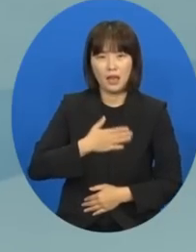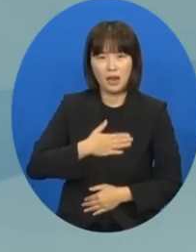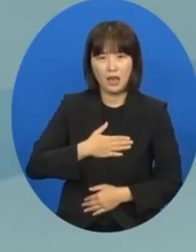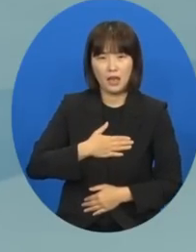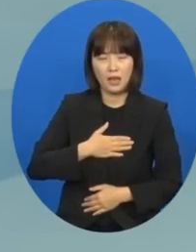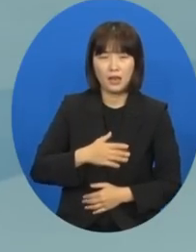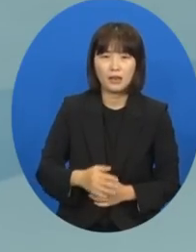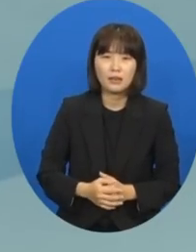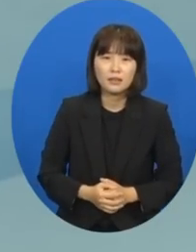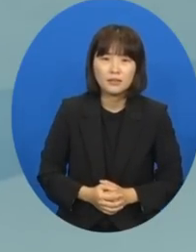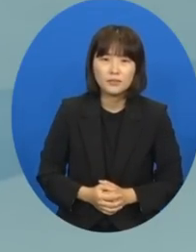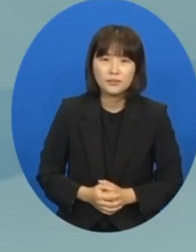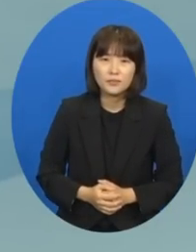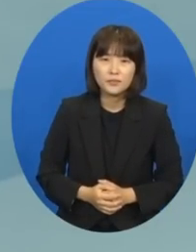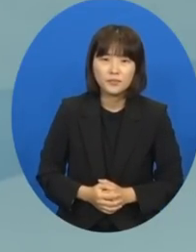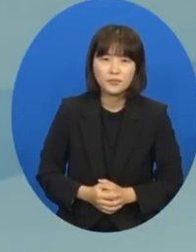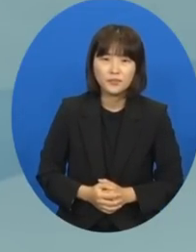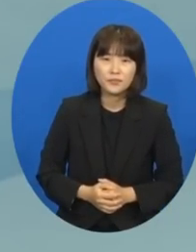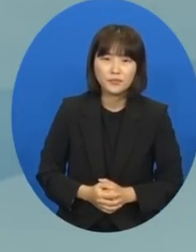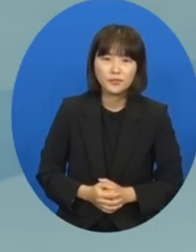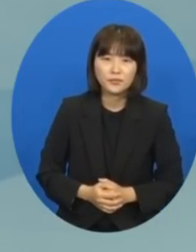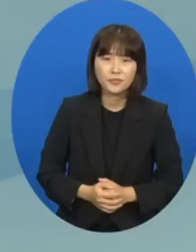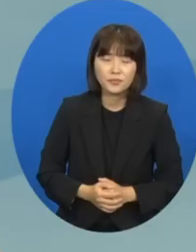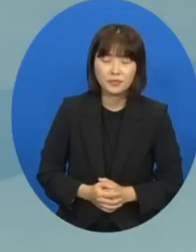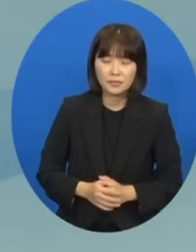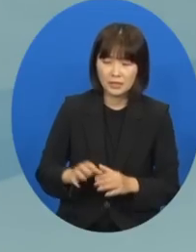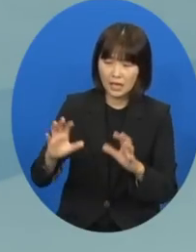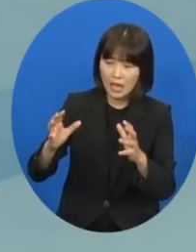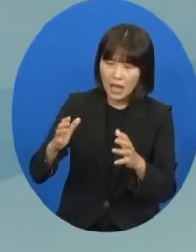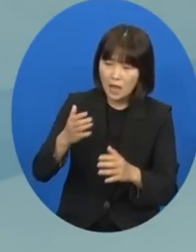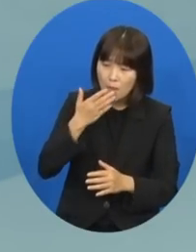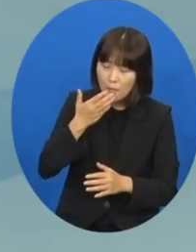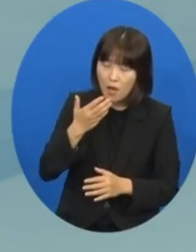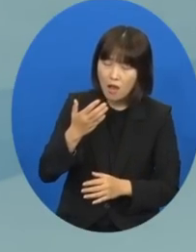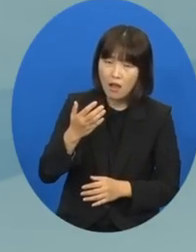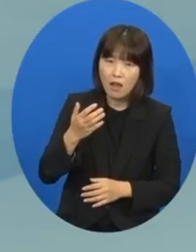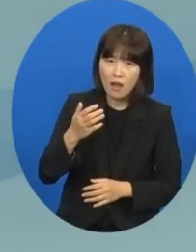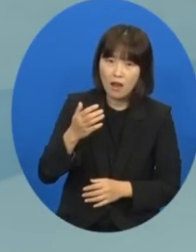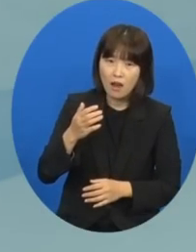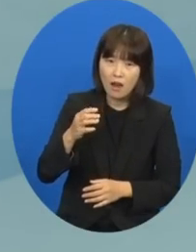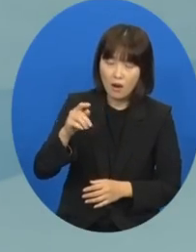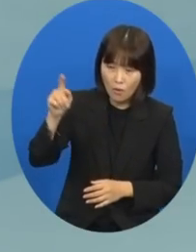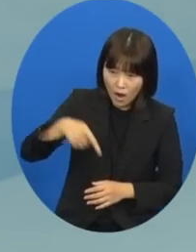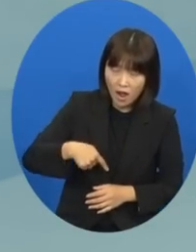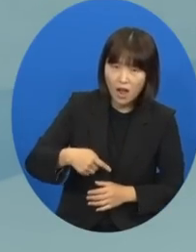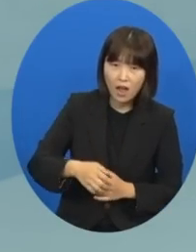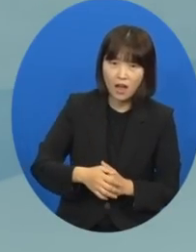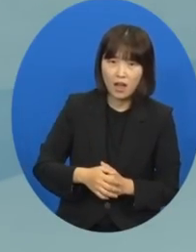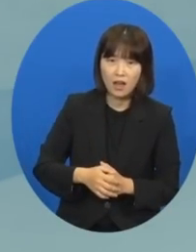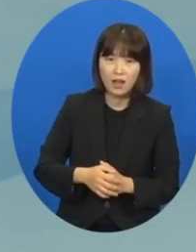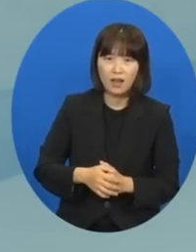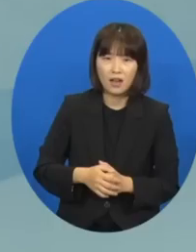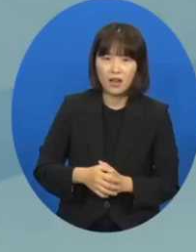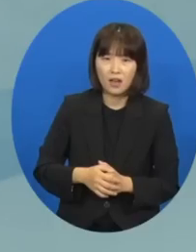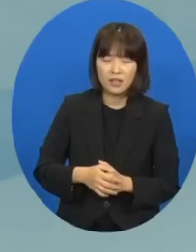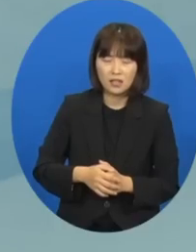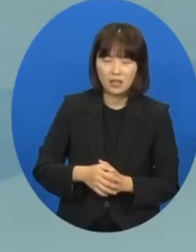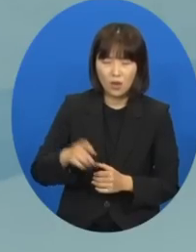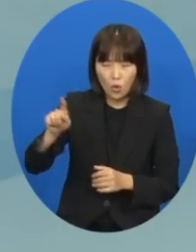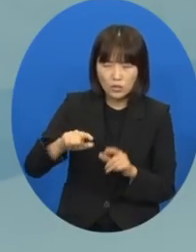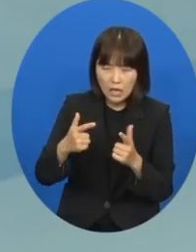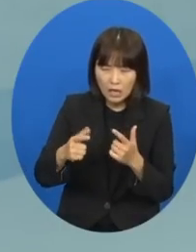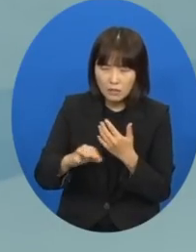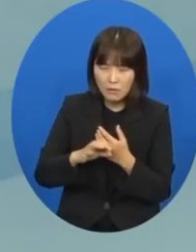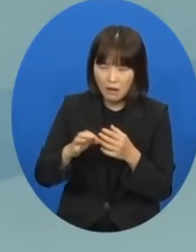옵니다, 애들이. 점점 그 피치가 올라가, 쫙쫙 올라가다가 이제 막 엄마가 요리하다가 칼 들고 가죠. 얘들아 밥 안 먹을 거야, 이래. 외적